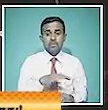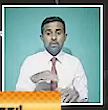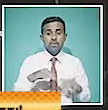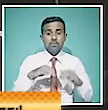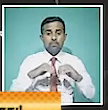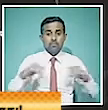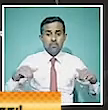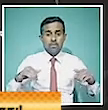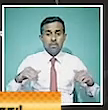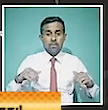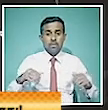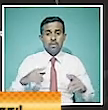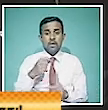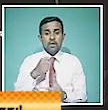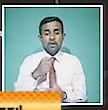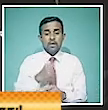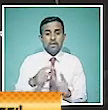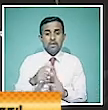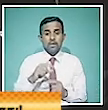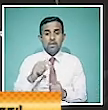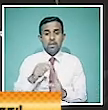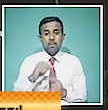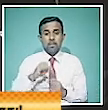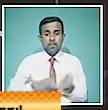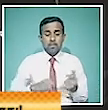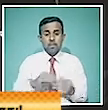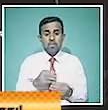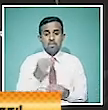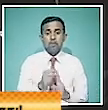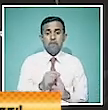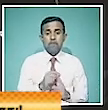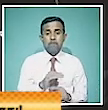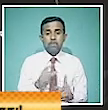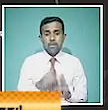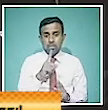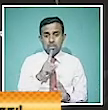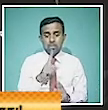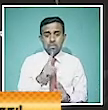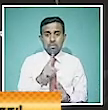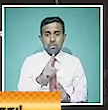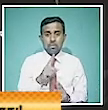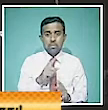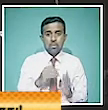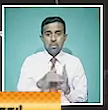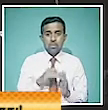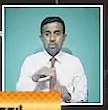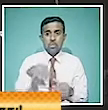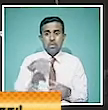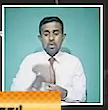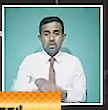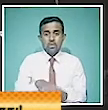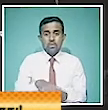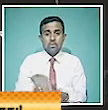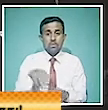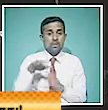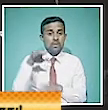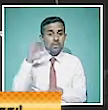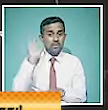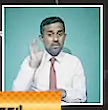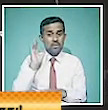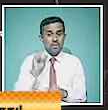போன்றுதான் பாணமை பற்று என்று ஒரு டிஆர்ஓ டிவிஷனின் கீழ் அன்று இருந்த அந்த பாணமை பற்று இன்று